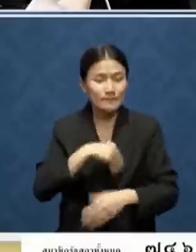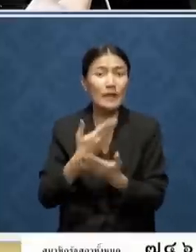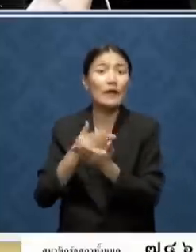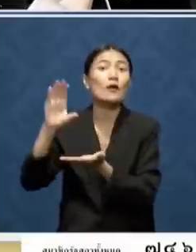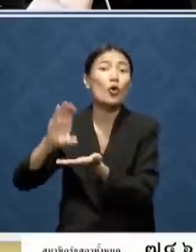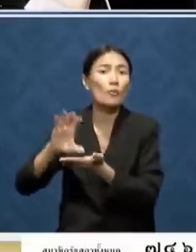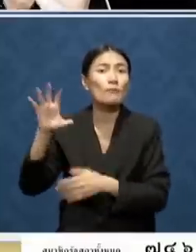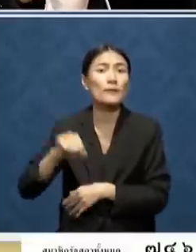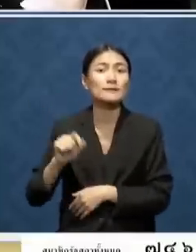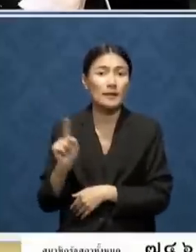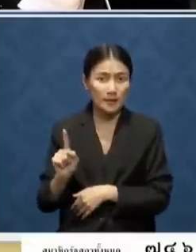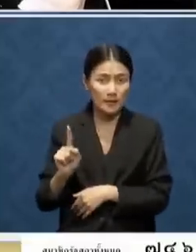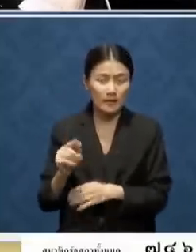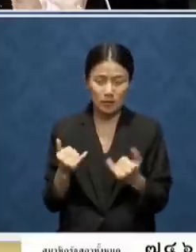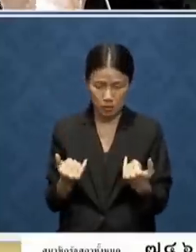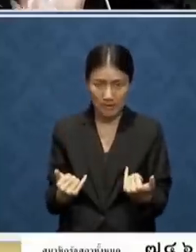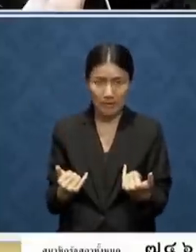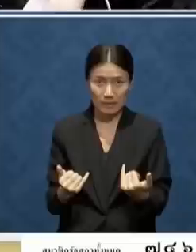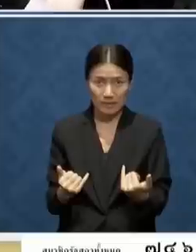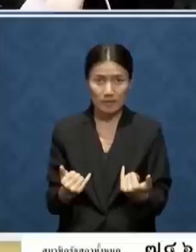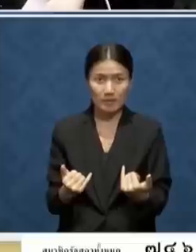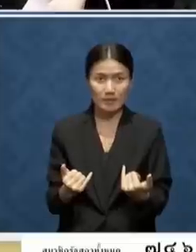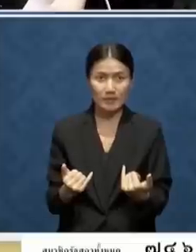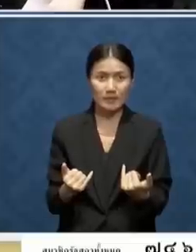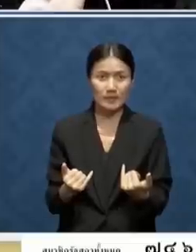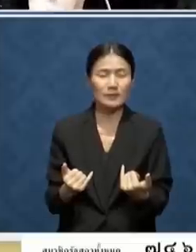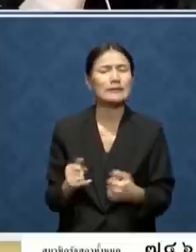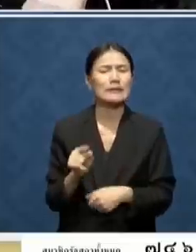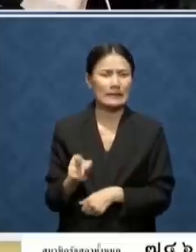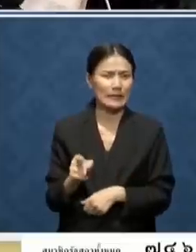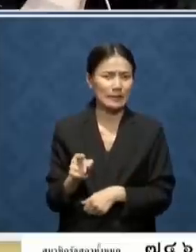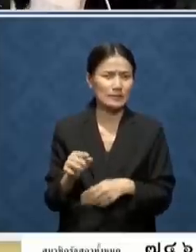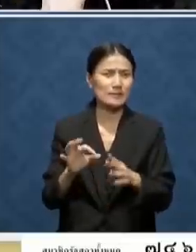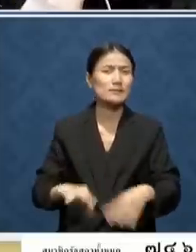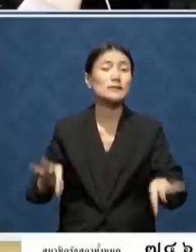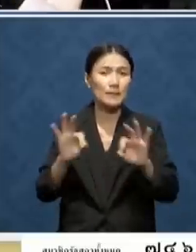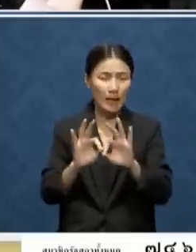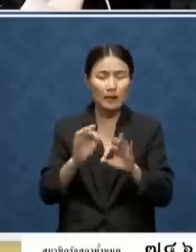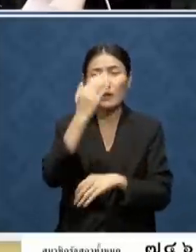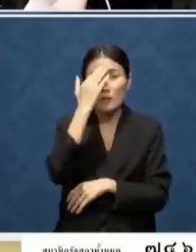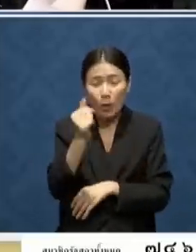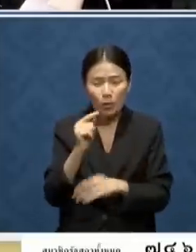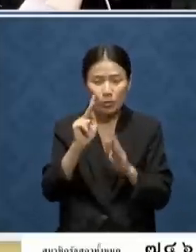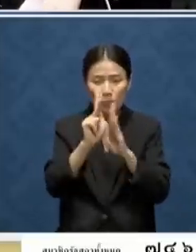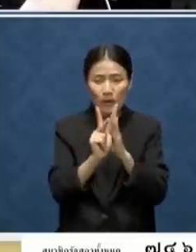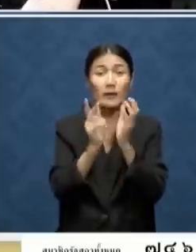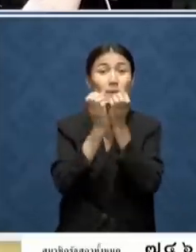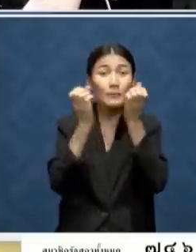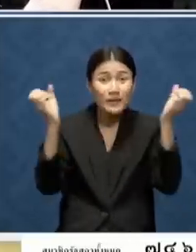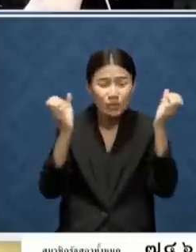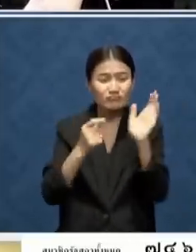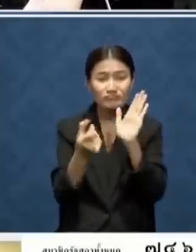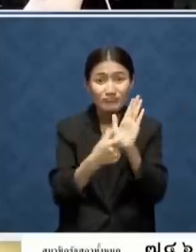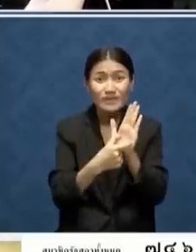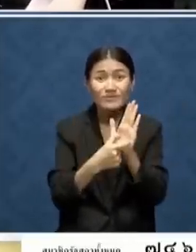ประมาณนะคะซึ่งณเวลานี้นะคะไม่มีอะไรจะสำคัญไปกว่าเรื่องนี้อีกแล้วค่ะไม่ใช่ว่าเป็นเพราะรัฐธรรมนูญได้กำหนดให้ต้องระบุไว้นะ